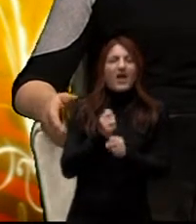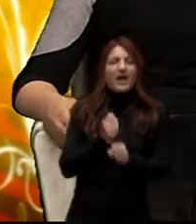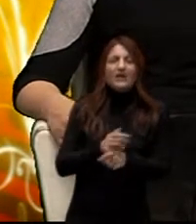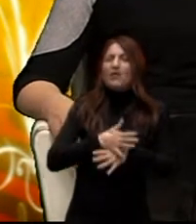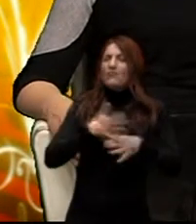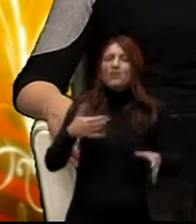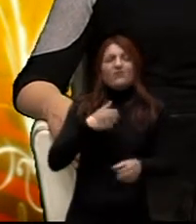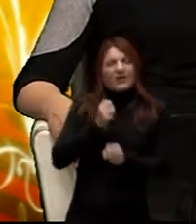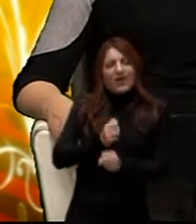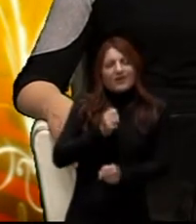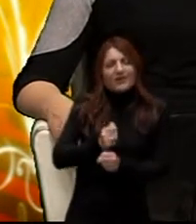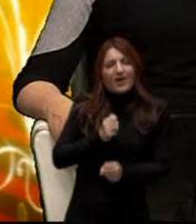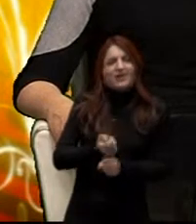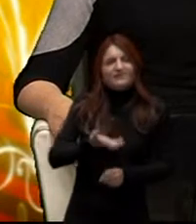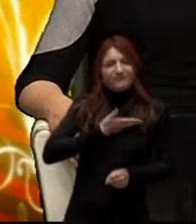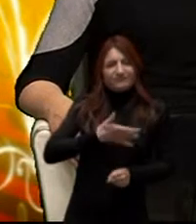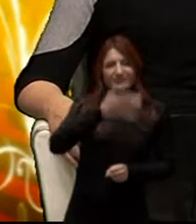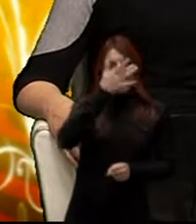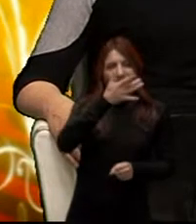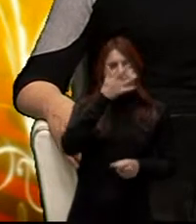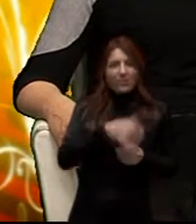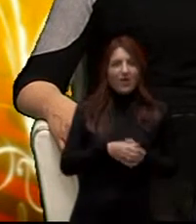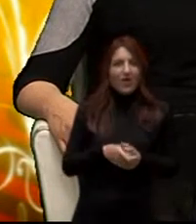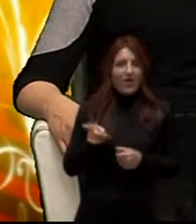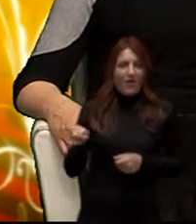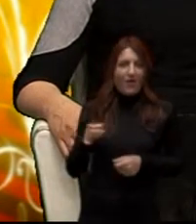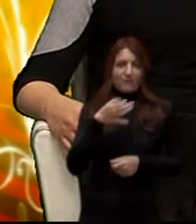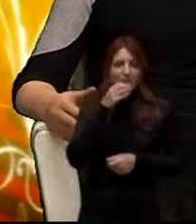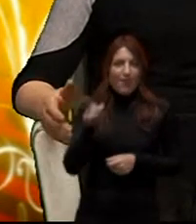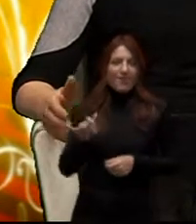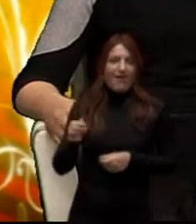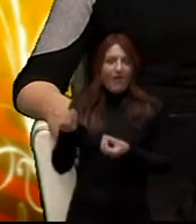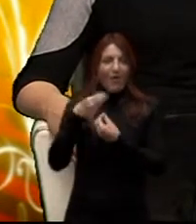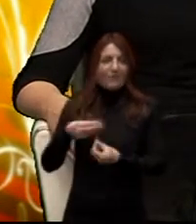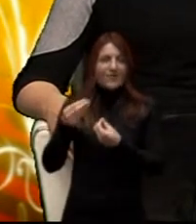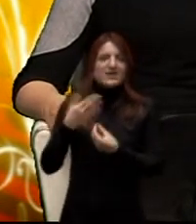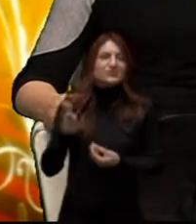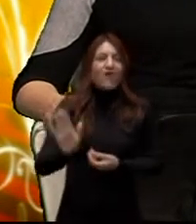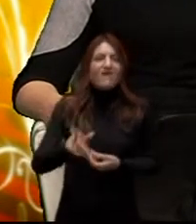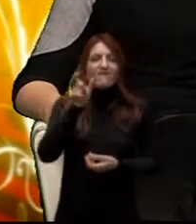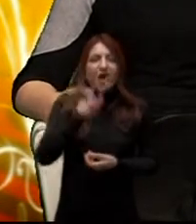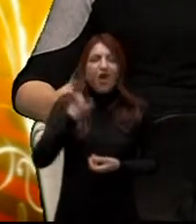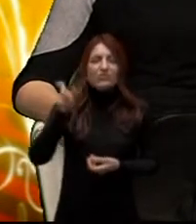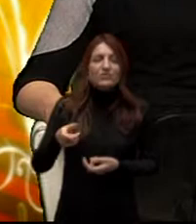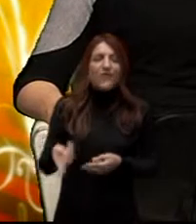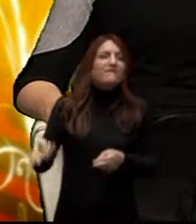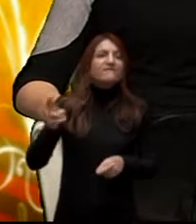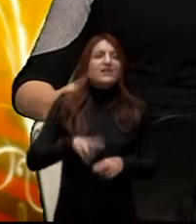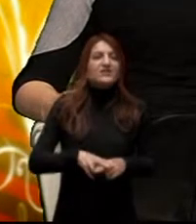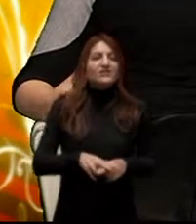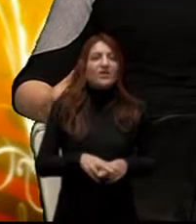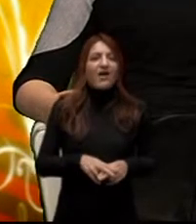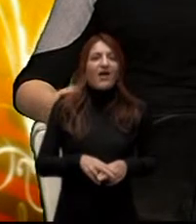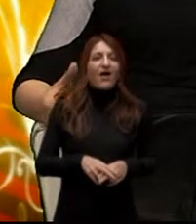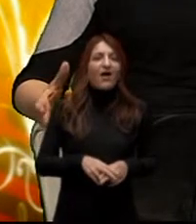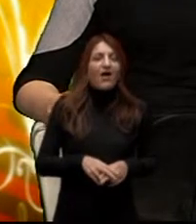nekakvim zadacima. Znači, tu ima ono što će Jasminka bolje objasniti zašto su te osobe sklonije, znači,